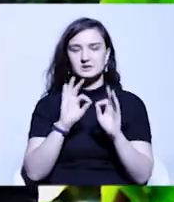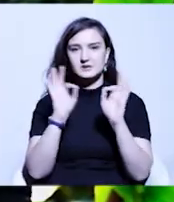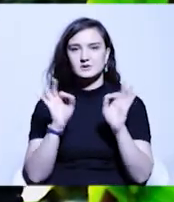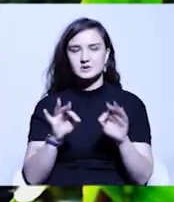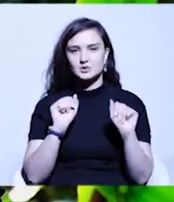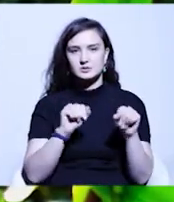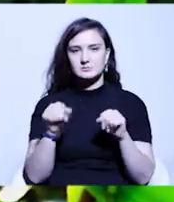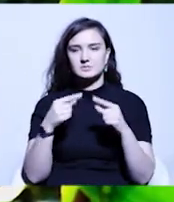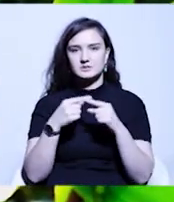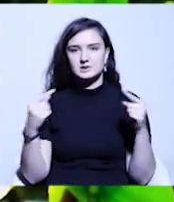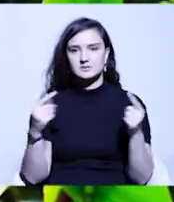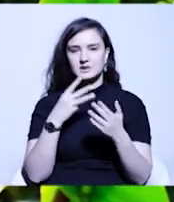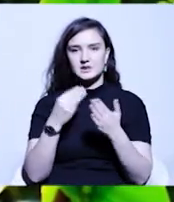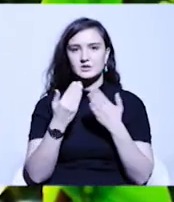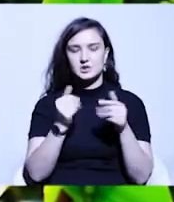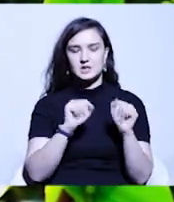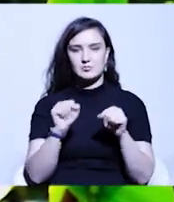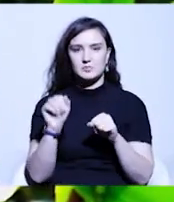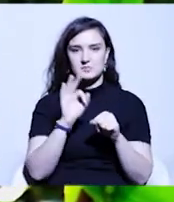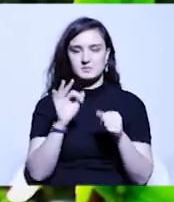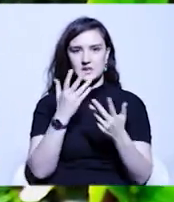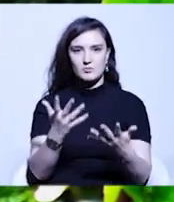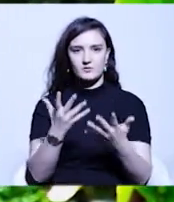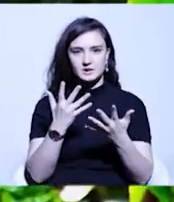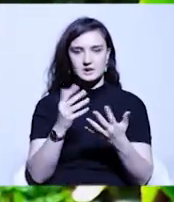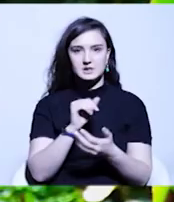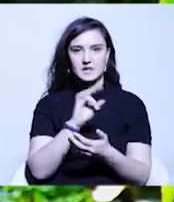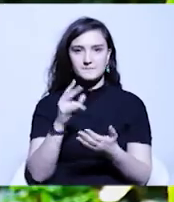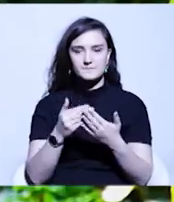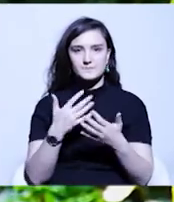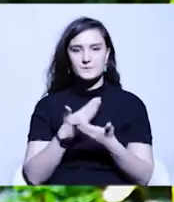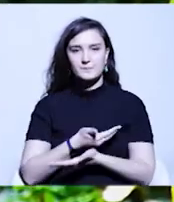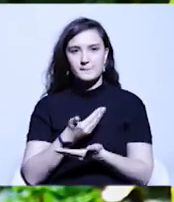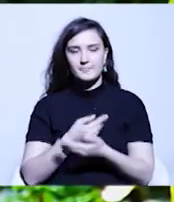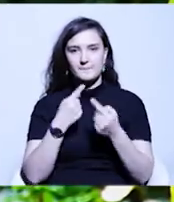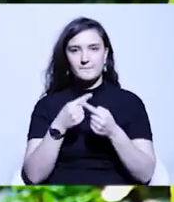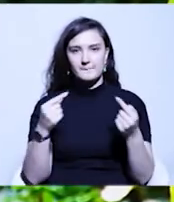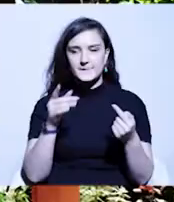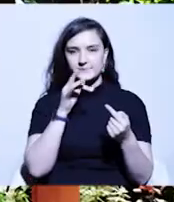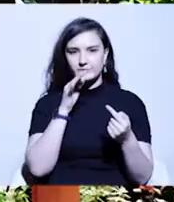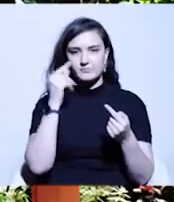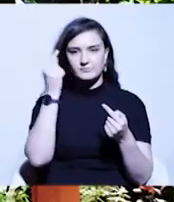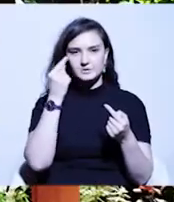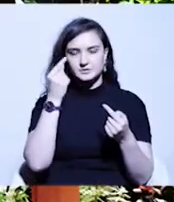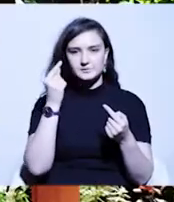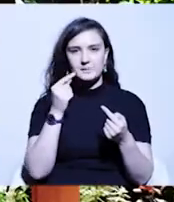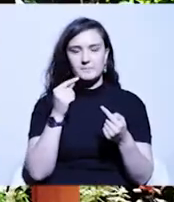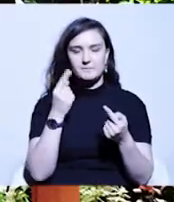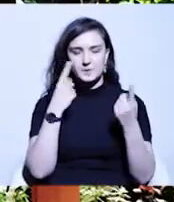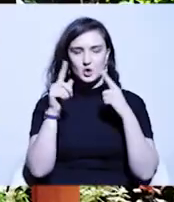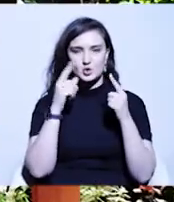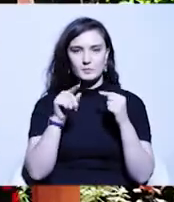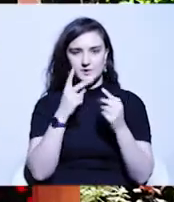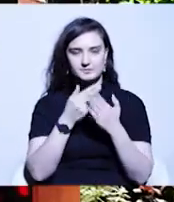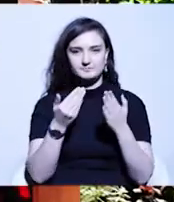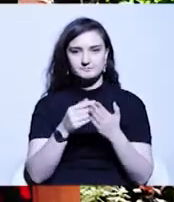საშუალებები სხვადასხვა თავისთავადი შესაძლებლობების გამოვლენას ან ცხოვრების სხვადასხვა ასპექტის ფსიქოლოგიურ ფსიქოფილოსოფიურ